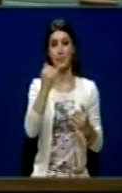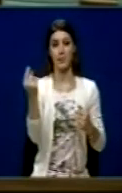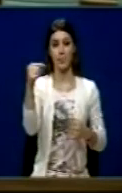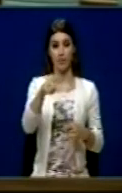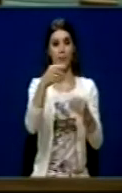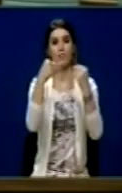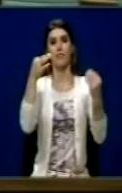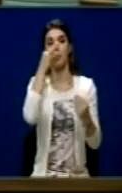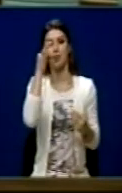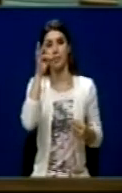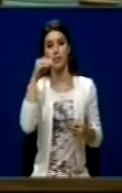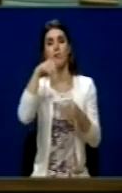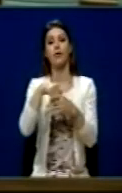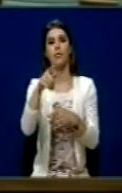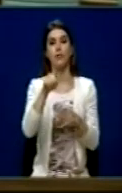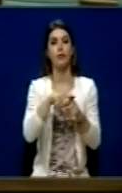flasë mirë për ju. Po këto jëra vetëm fjaj.